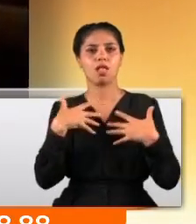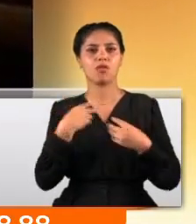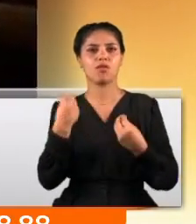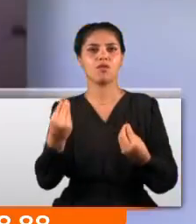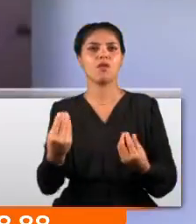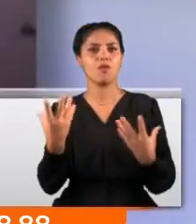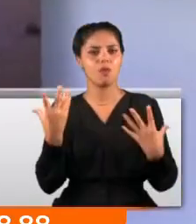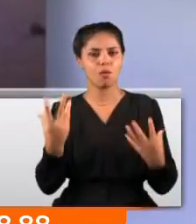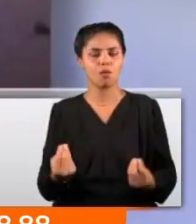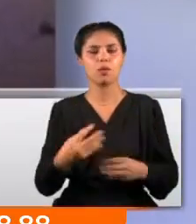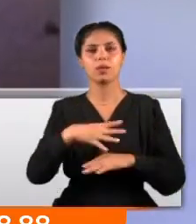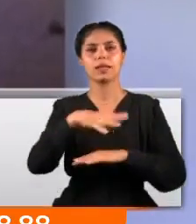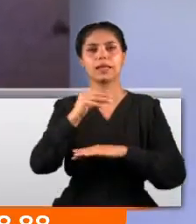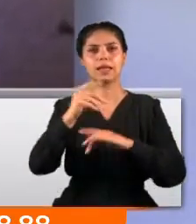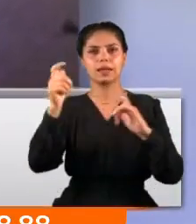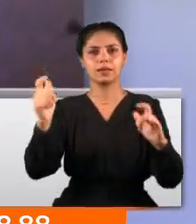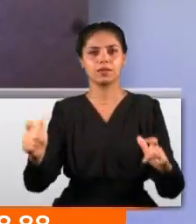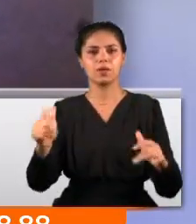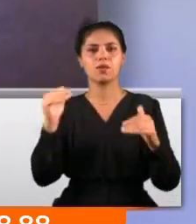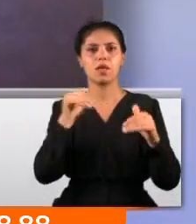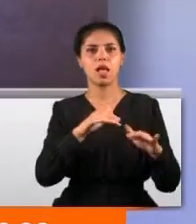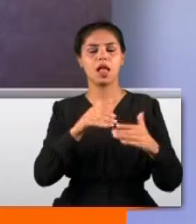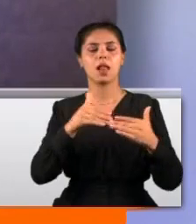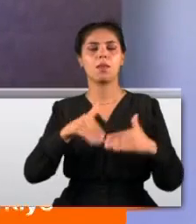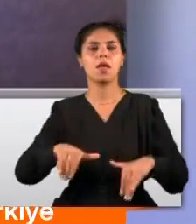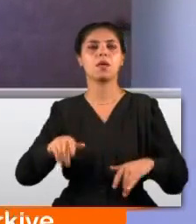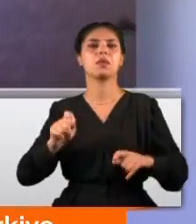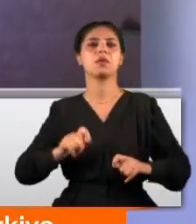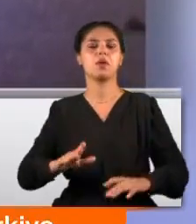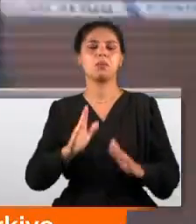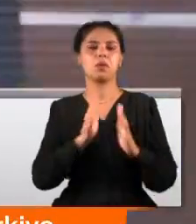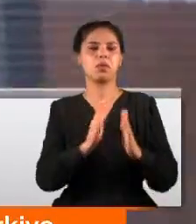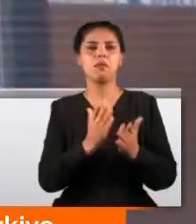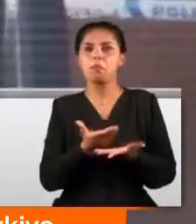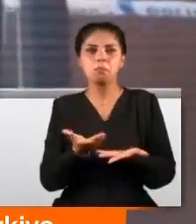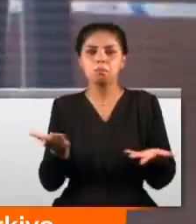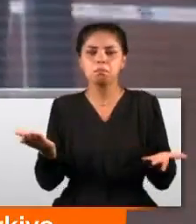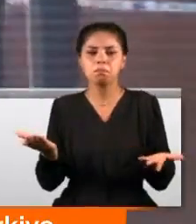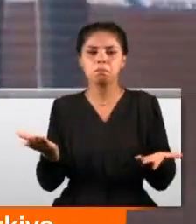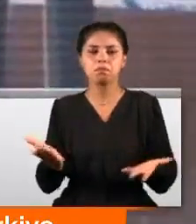tabloyu bıraktı. İsveç ise provokasyonların önüne geçmemekte ısrarcı.